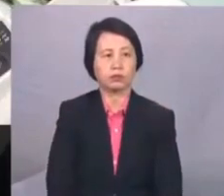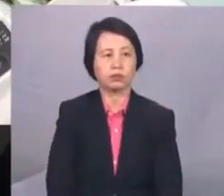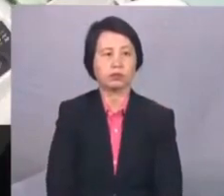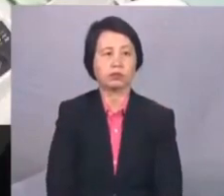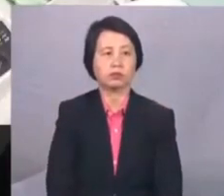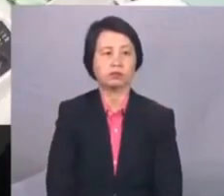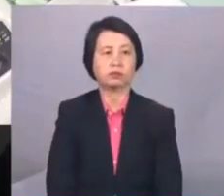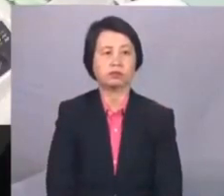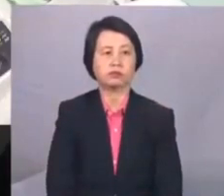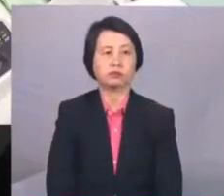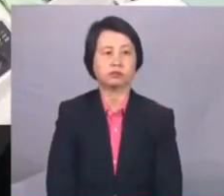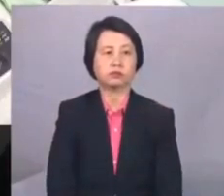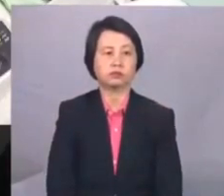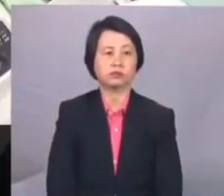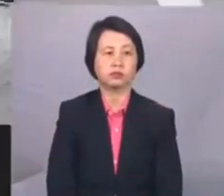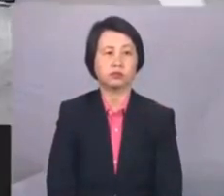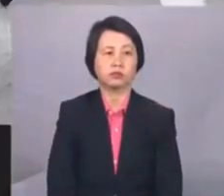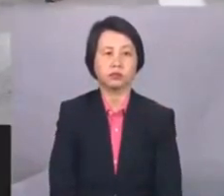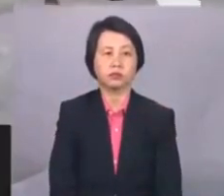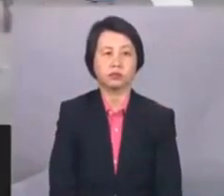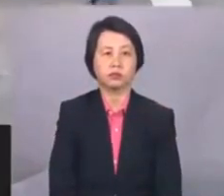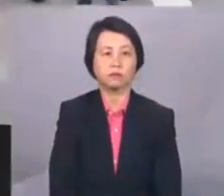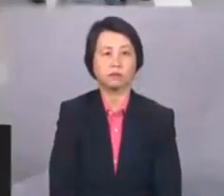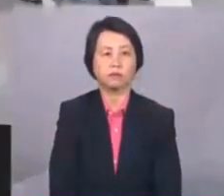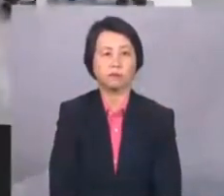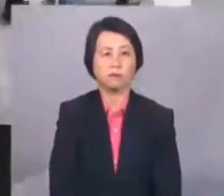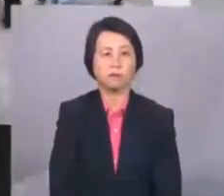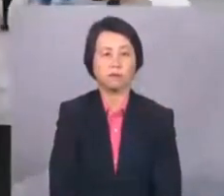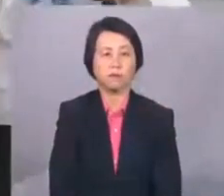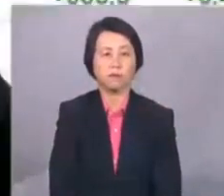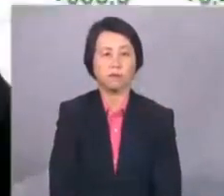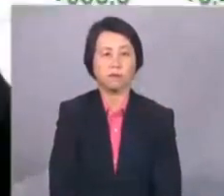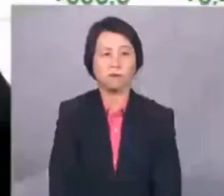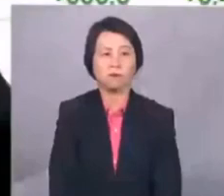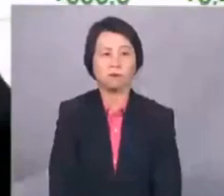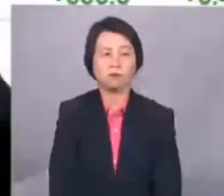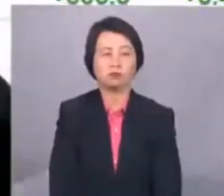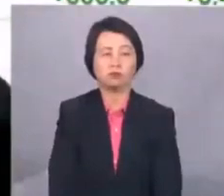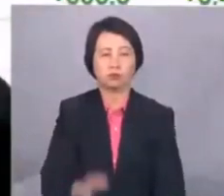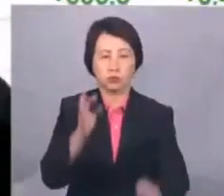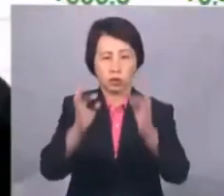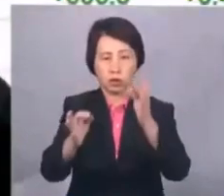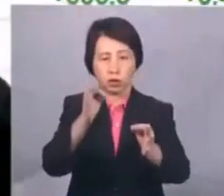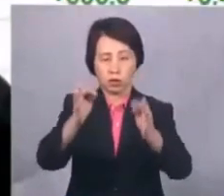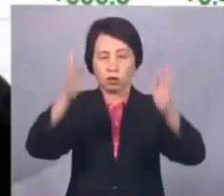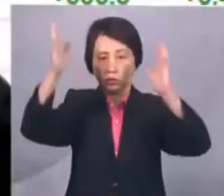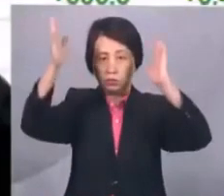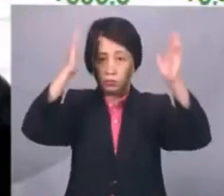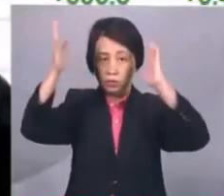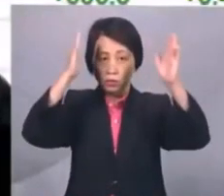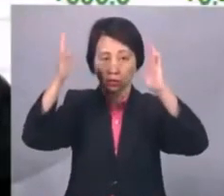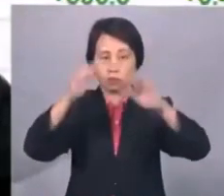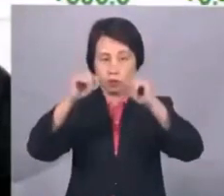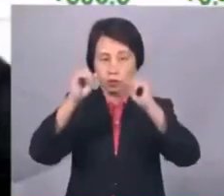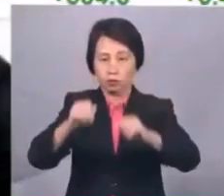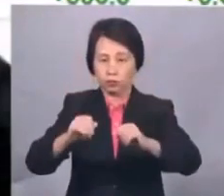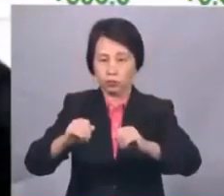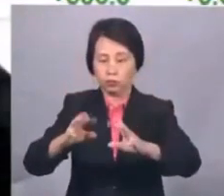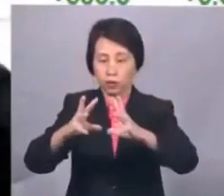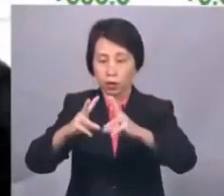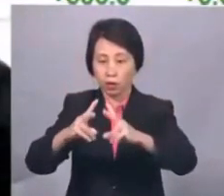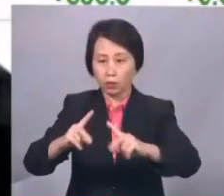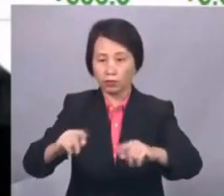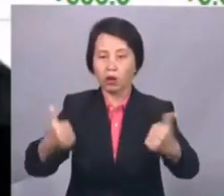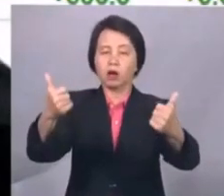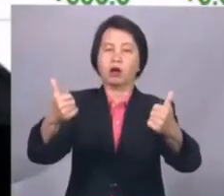hai hai hai hai Hai jika ditaruh bisa dapat bunyi secara